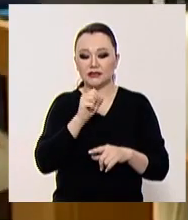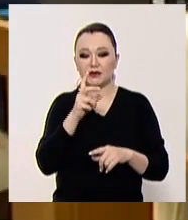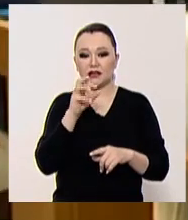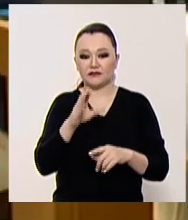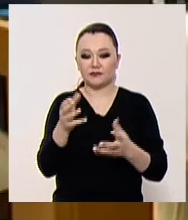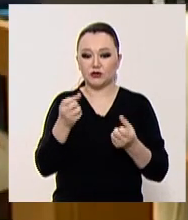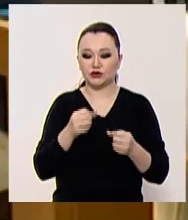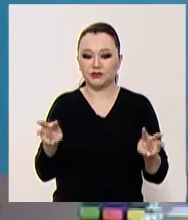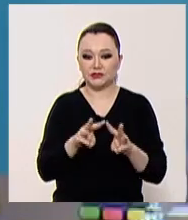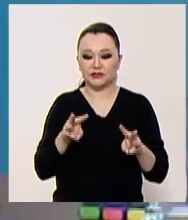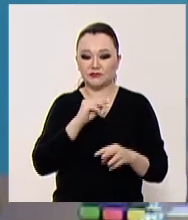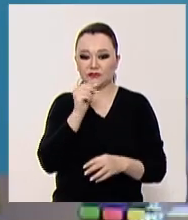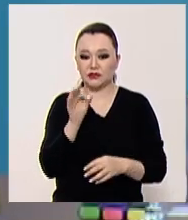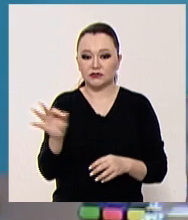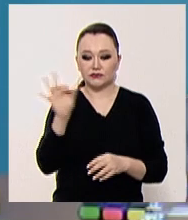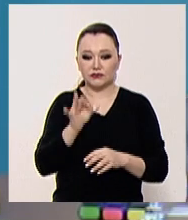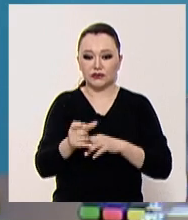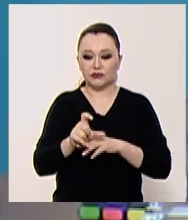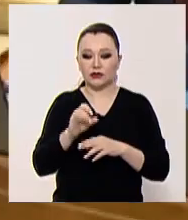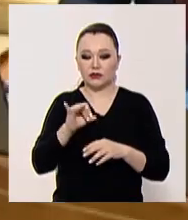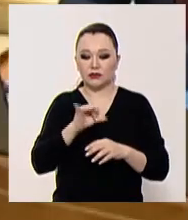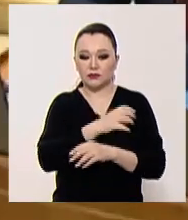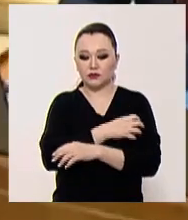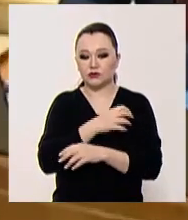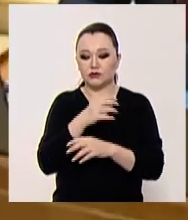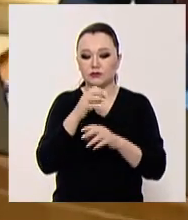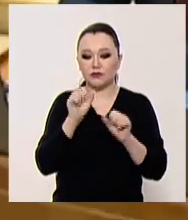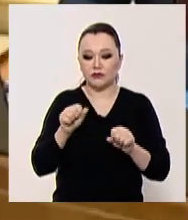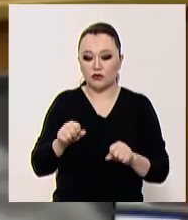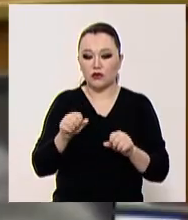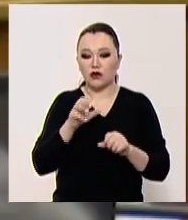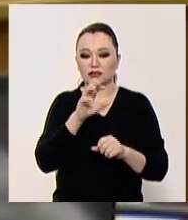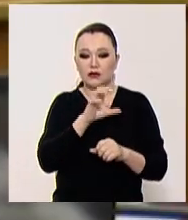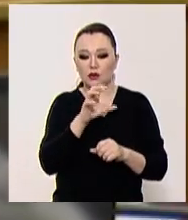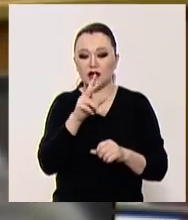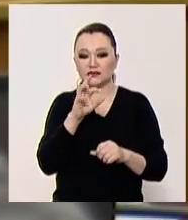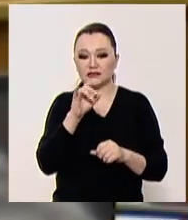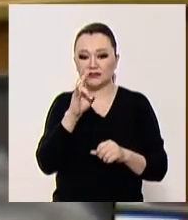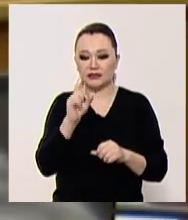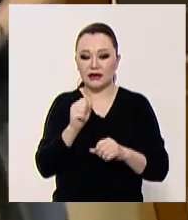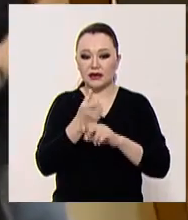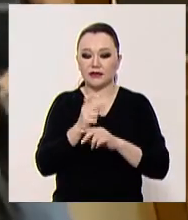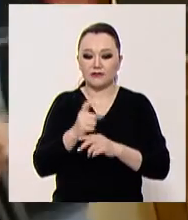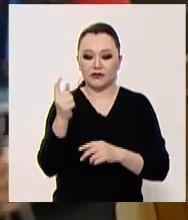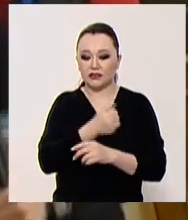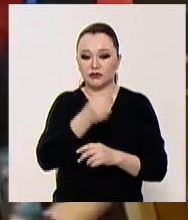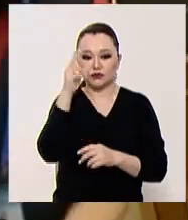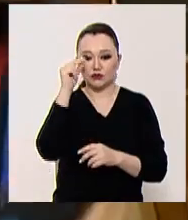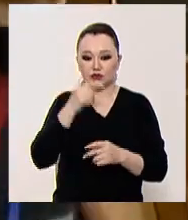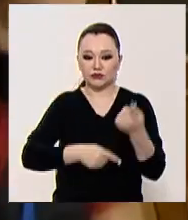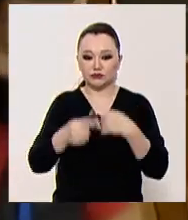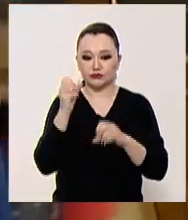Министерству финансов совместно с уполномоченными государственными органами и «Самрук-Казына» в недельный срок внести в